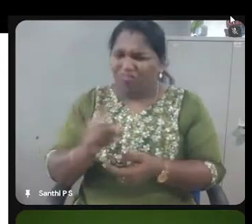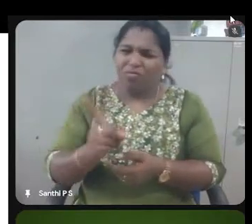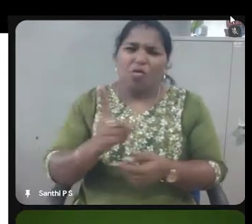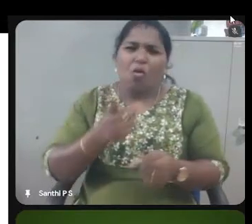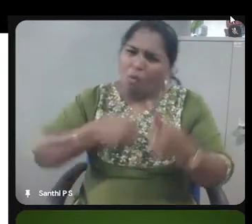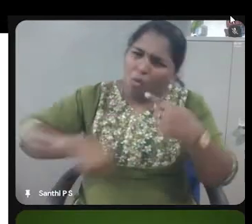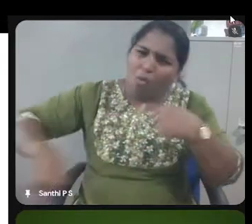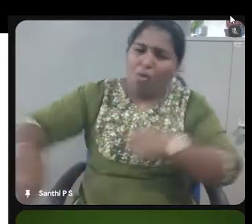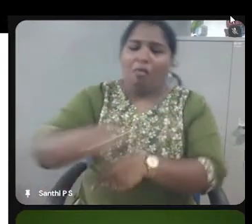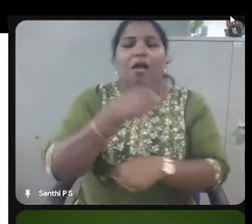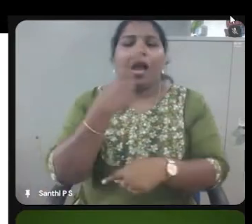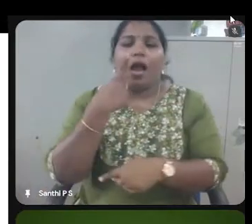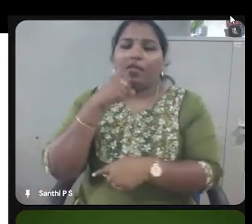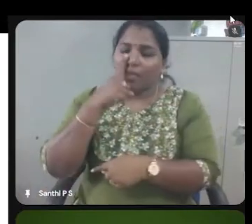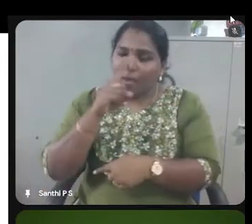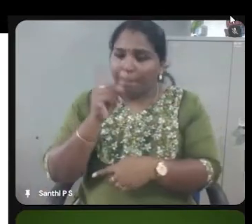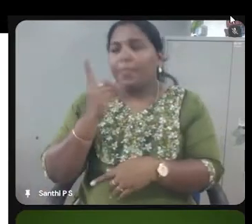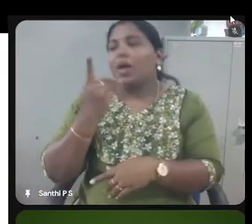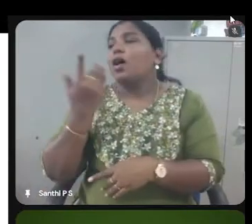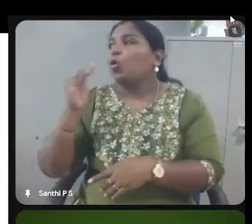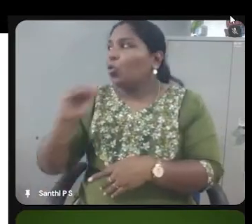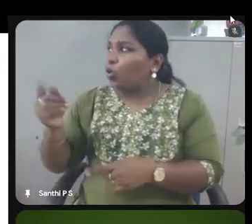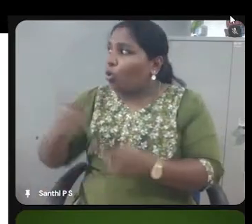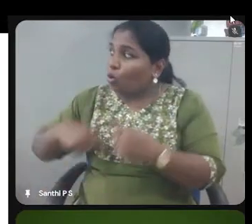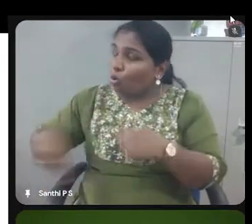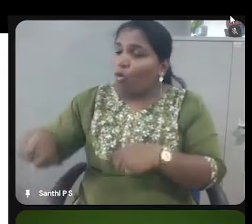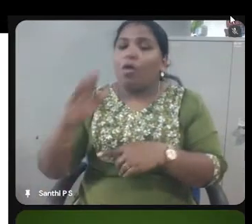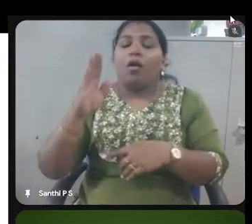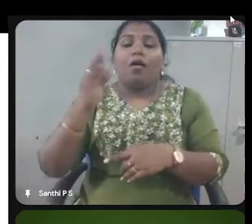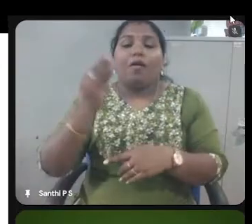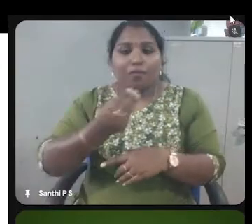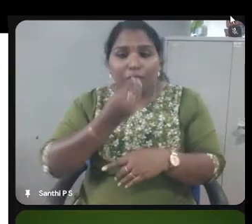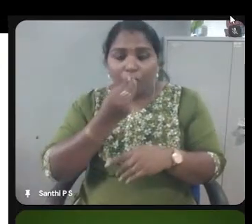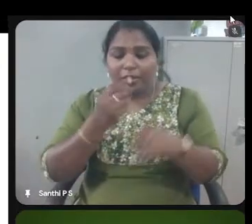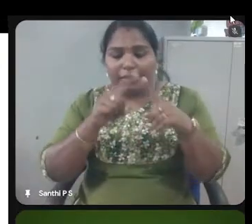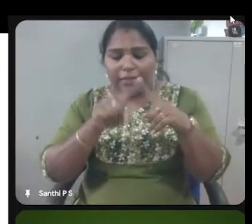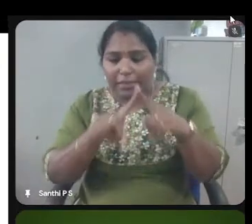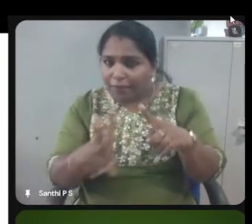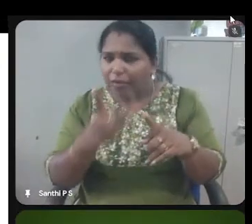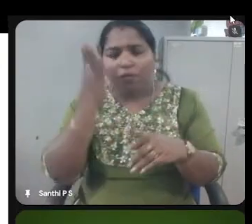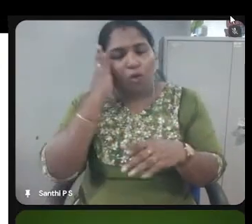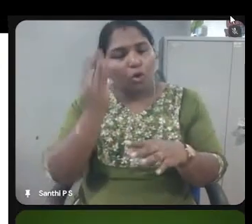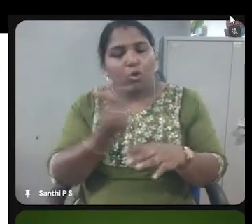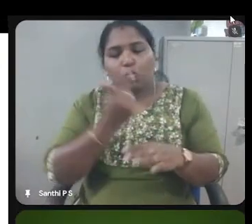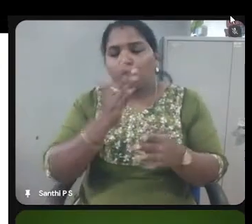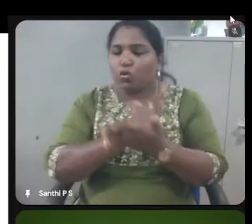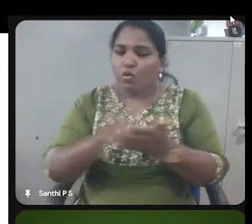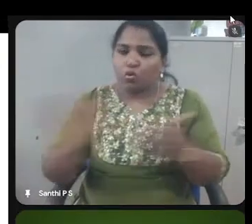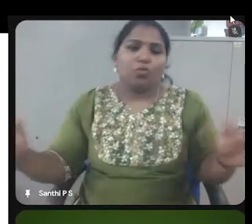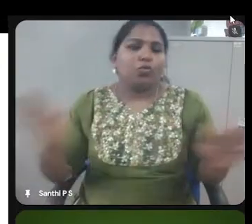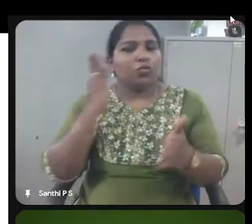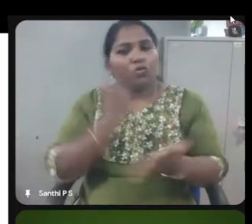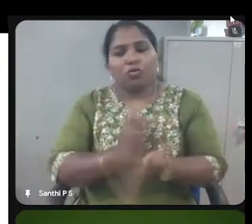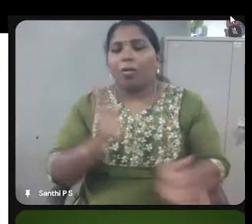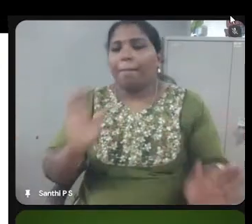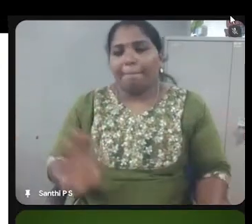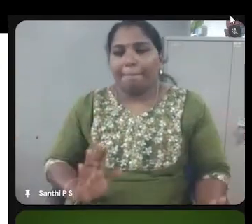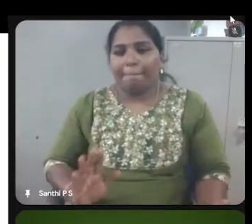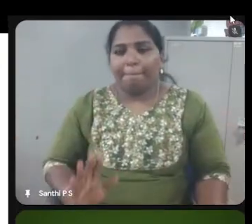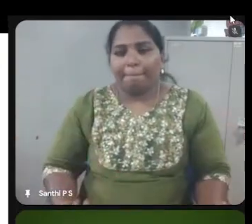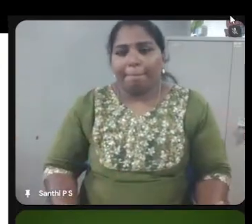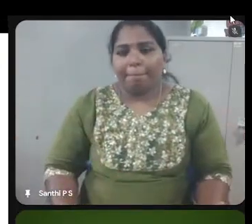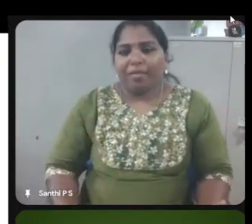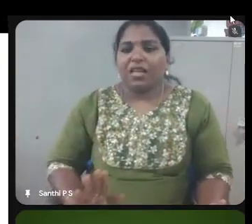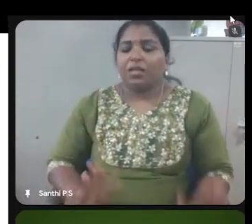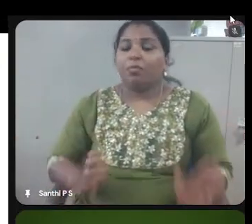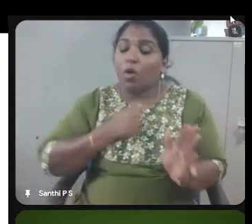അത് ഫോളോ ചെയ്യണം. നമ്മളും കഴിക്കുമ്പോൾ ആ ഒരു ഫുഡും ഫോണും തമ്മിൽ ഒരു ബന്ധം ഉണ്ടാവരുത്. പിന്നെ അത് കുട്ടികൾക്ക് മനസ്സിലാവും ദിസ് ഇസ് ഹൗ ആ ഹൗസ്